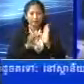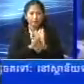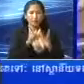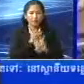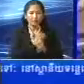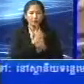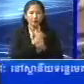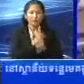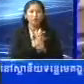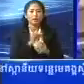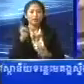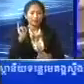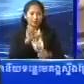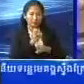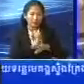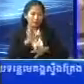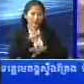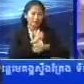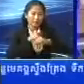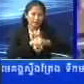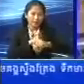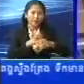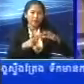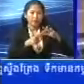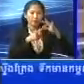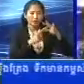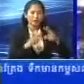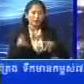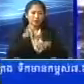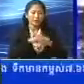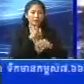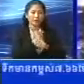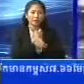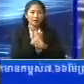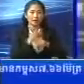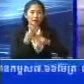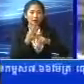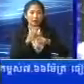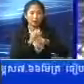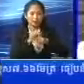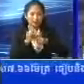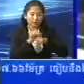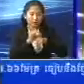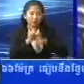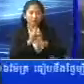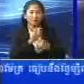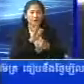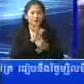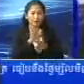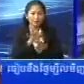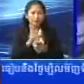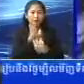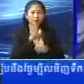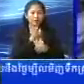ដើម្បីធានានូវការការពារឧត្តមប្រយោជន៍ជាតិនោះក្រសួងការងារនិងបណ្ដុំរាល់វិជ្ជាជីវៈសង្ឃឹមថាបងប្អូនកម្មករ